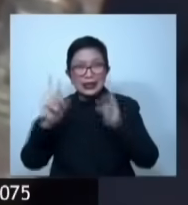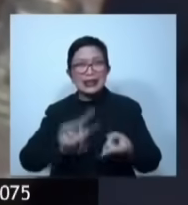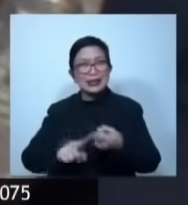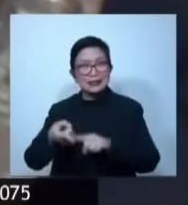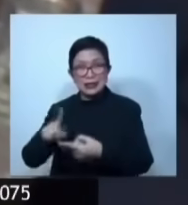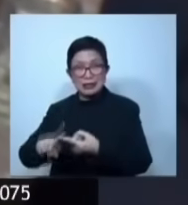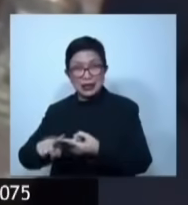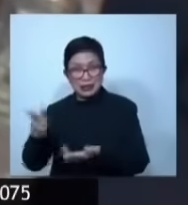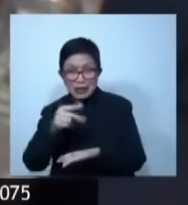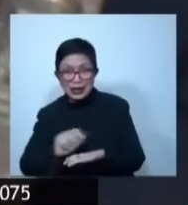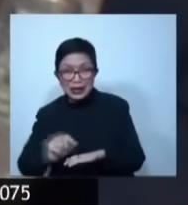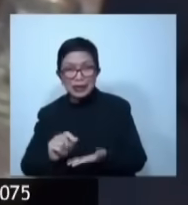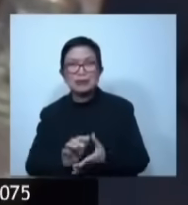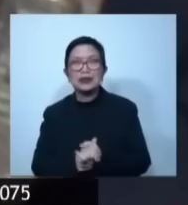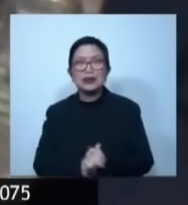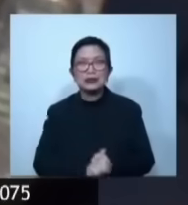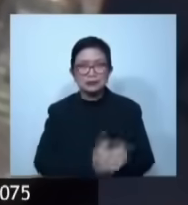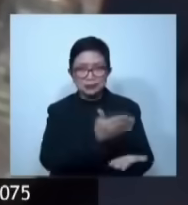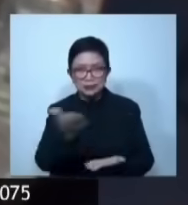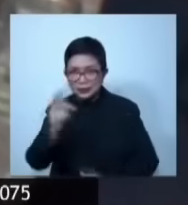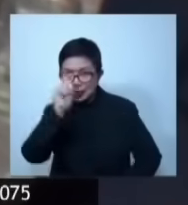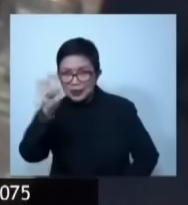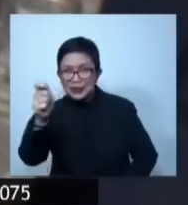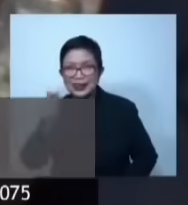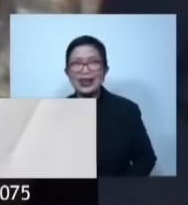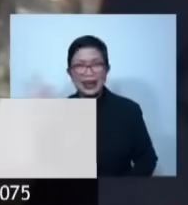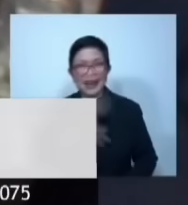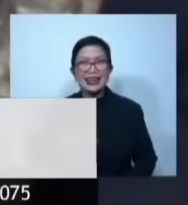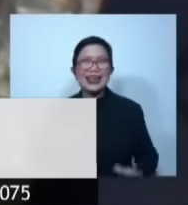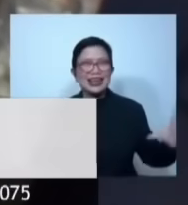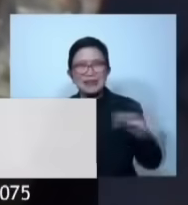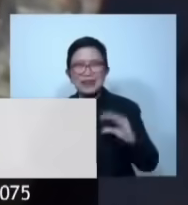berbahagia bapak ibu hadirin yang kami hormati hari